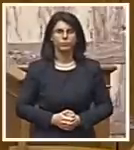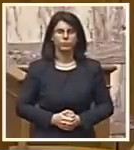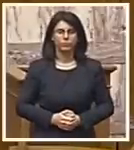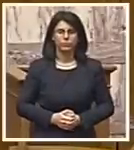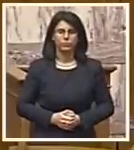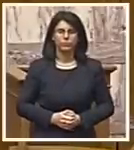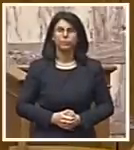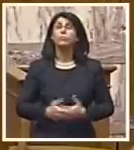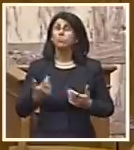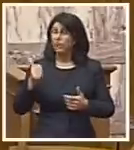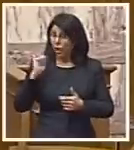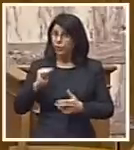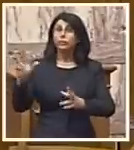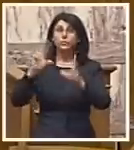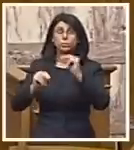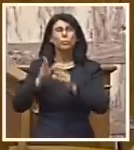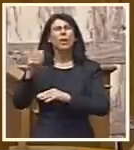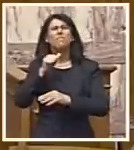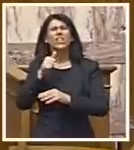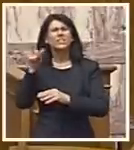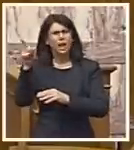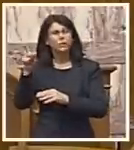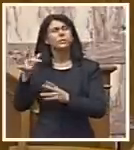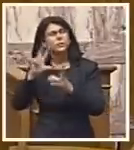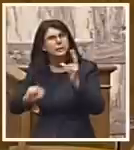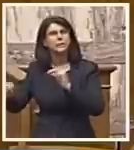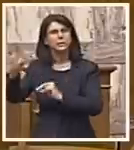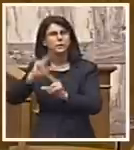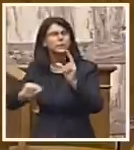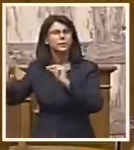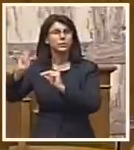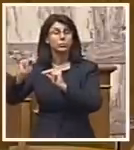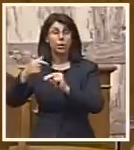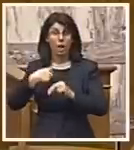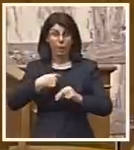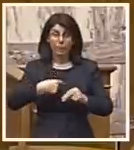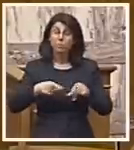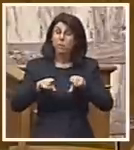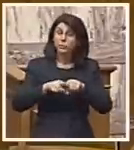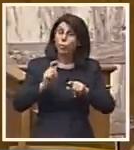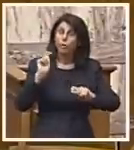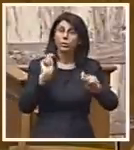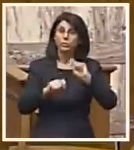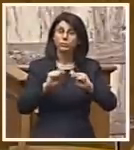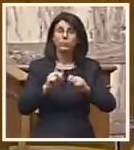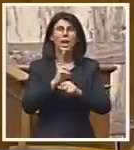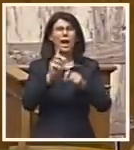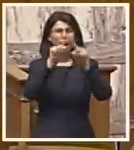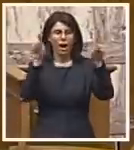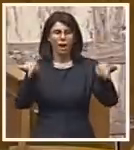και συζητήσεις και χθες στις Βρυξέλλες. Μπορούμε να συνδιαμορφώσουμε επίσης μια χάρτα